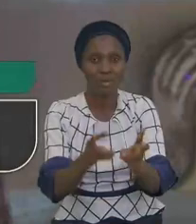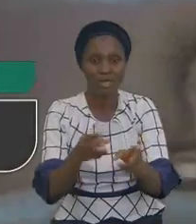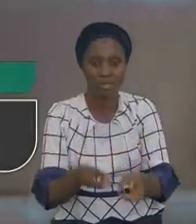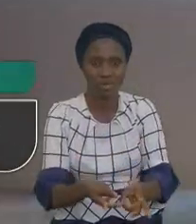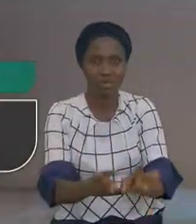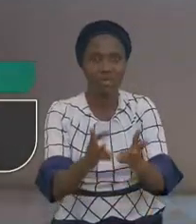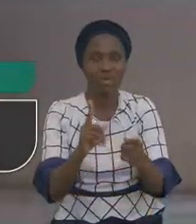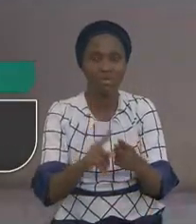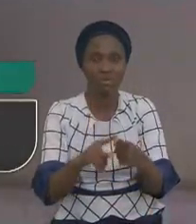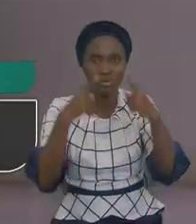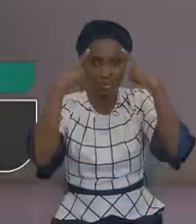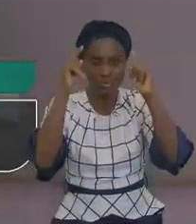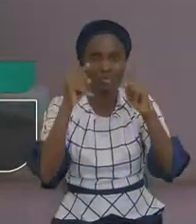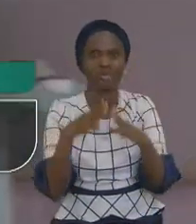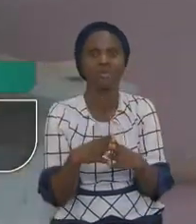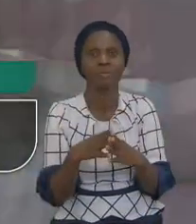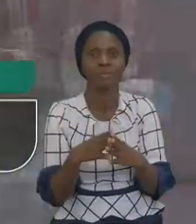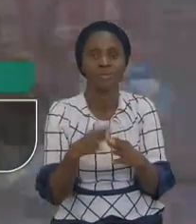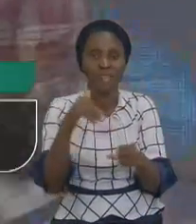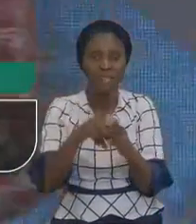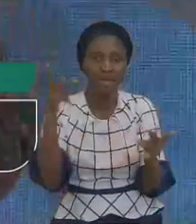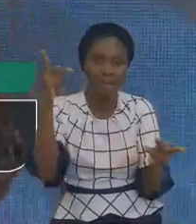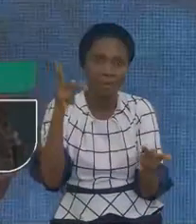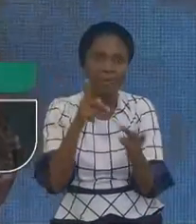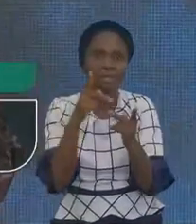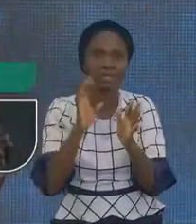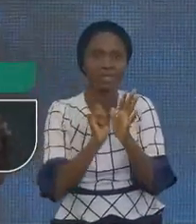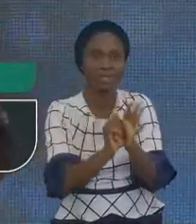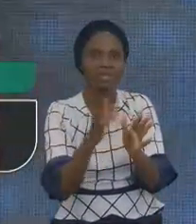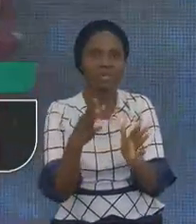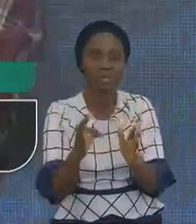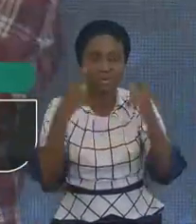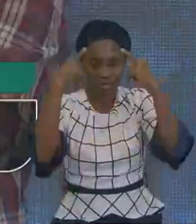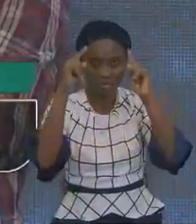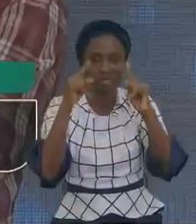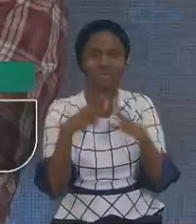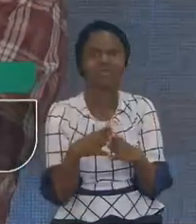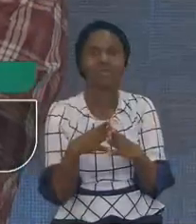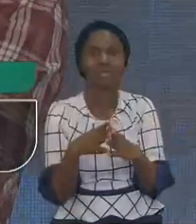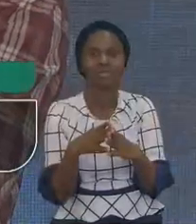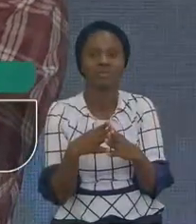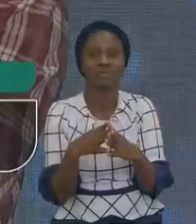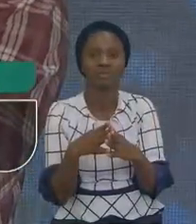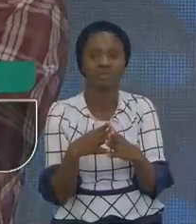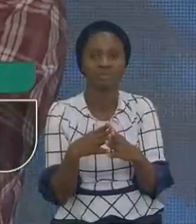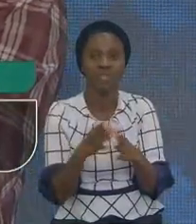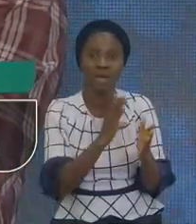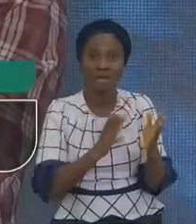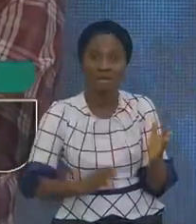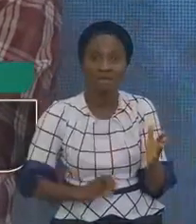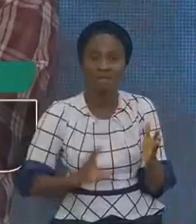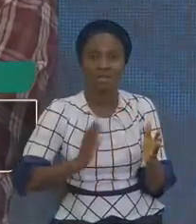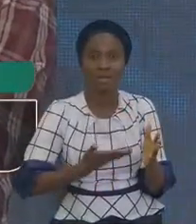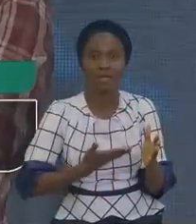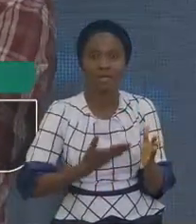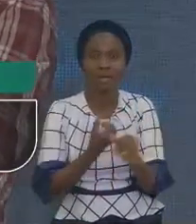pour le succès? Christ le Seigneur, Christ notre Sauveur, Christ celui qui trace